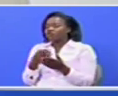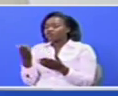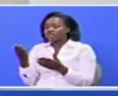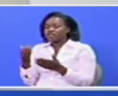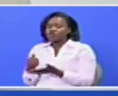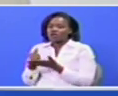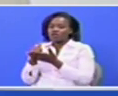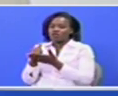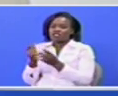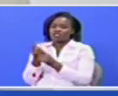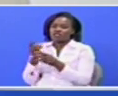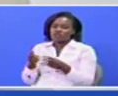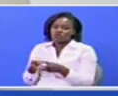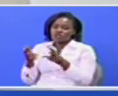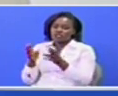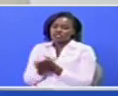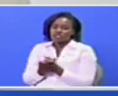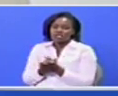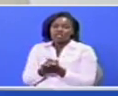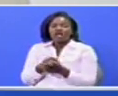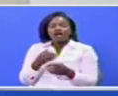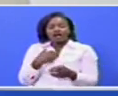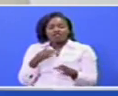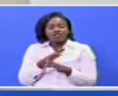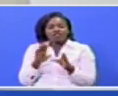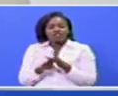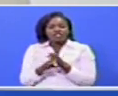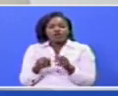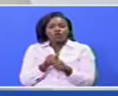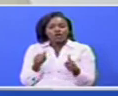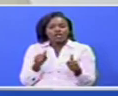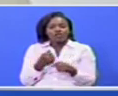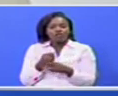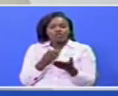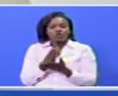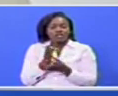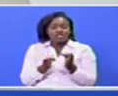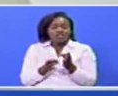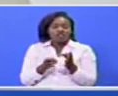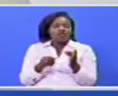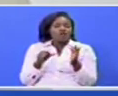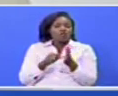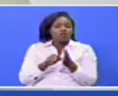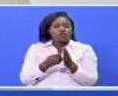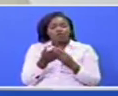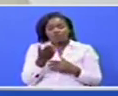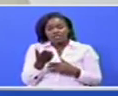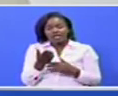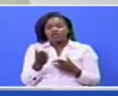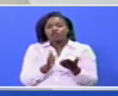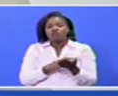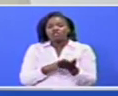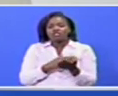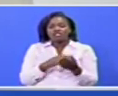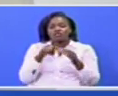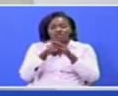fulani kwa sababu Kenya ni moja. Mnavo vifaa vya kutosha katika kuhakikisha kwamba iwapo kutatokea tatizo lolote mnakuwa wepesi wa kufika sehemu